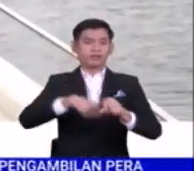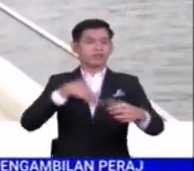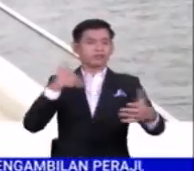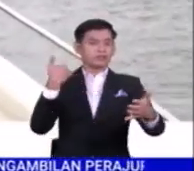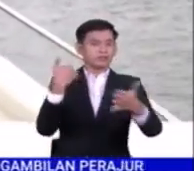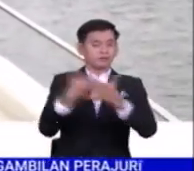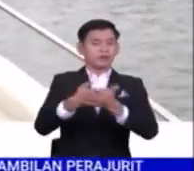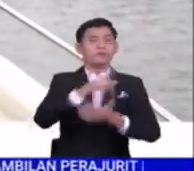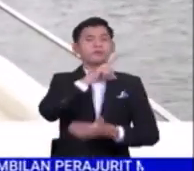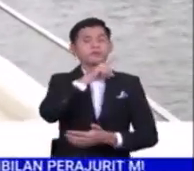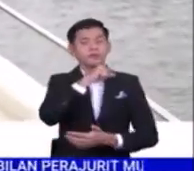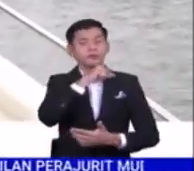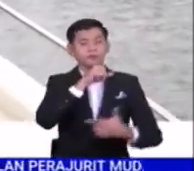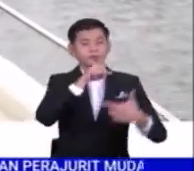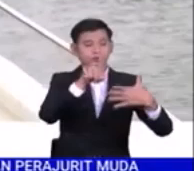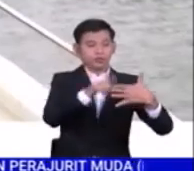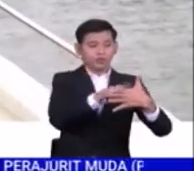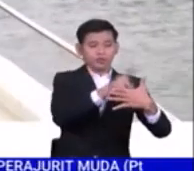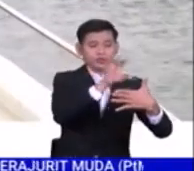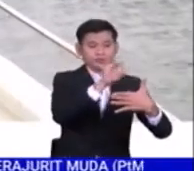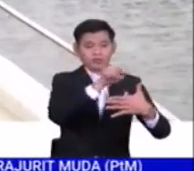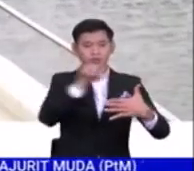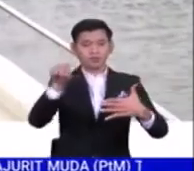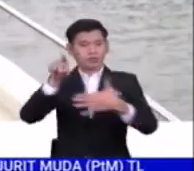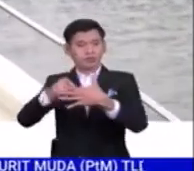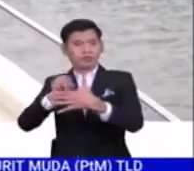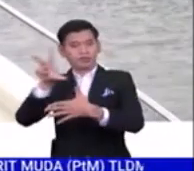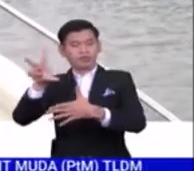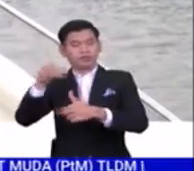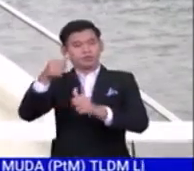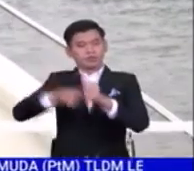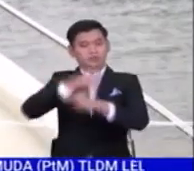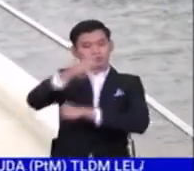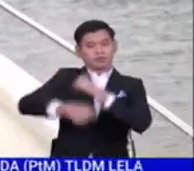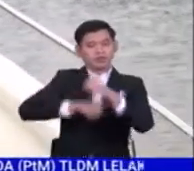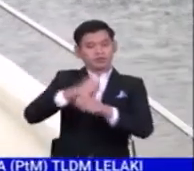penghijrahan burung dari September hingga Mac setiap tahun. Taufik Salimin untuk Berita RTM.